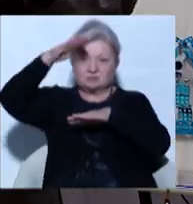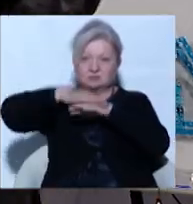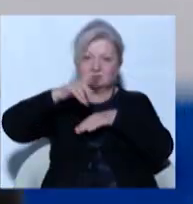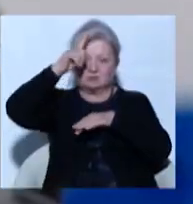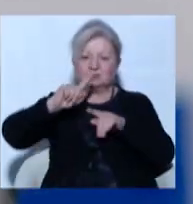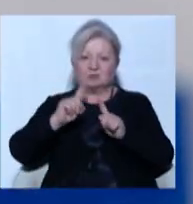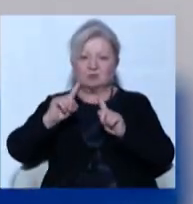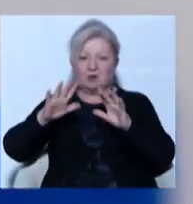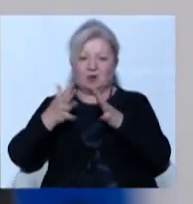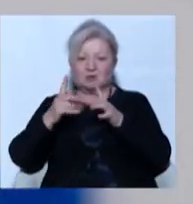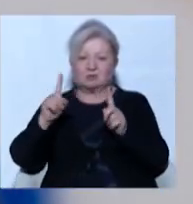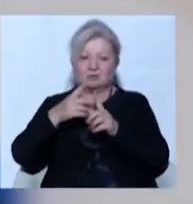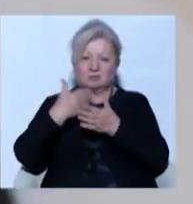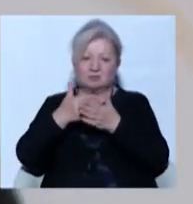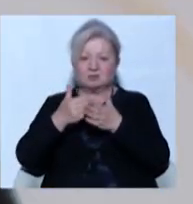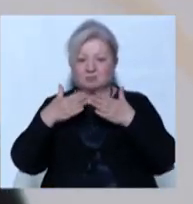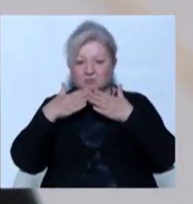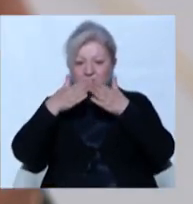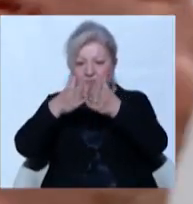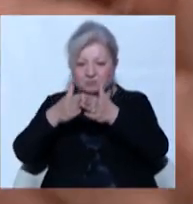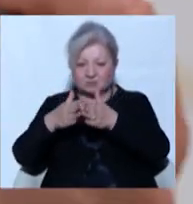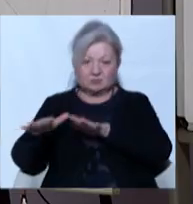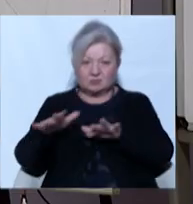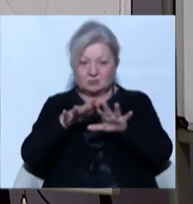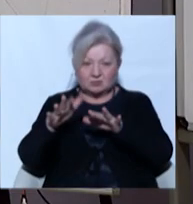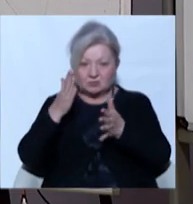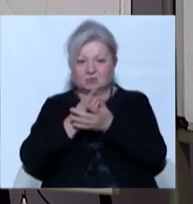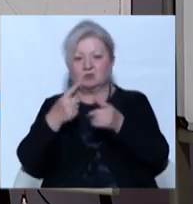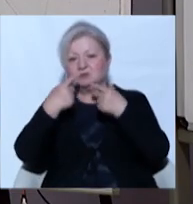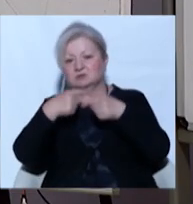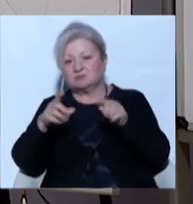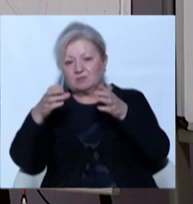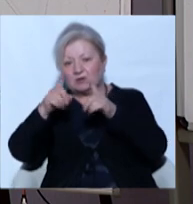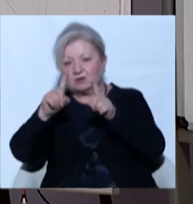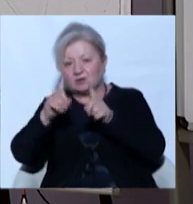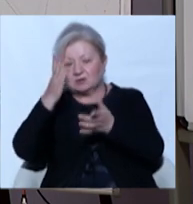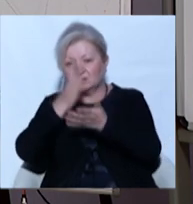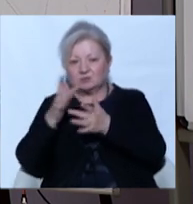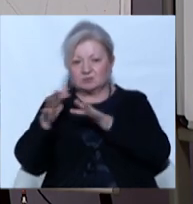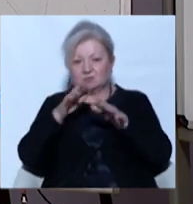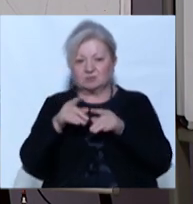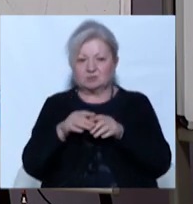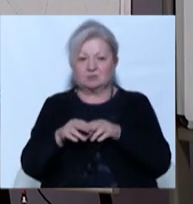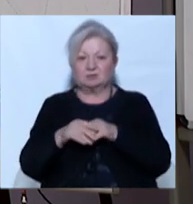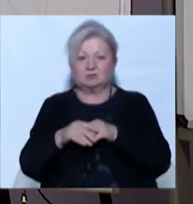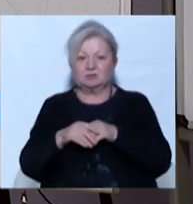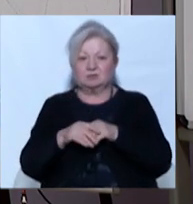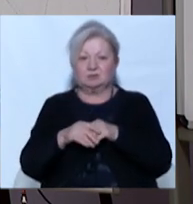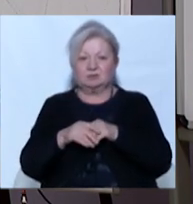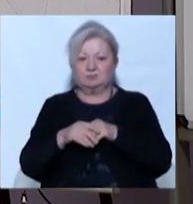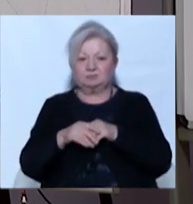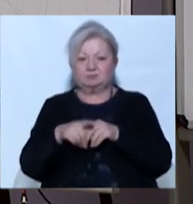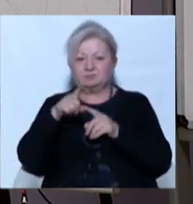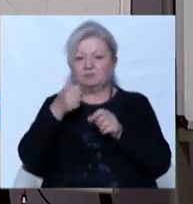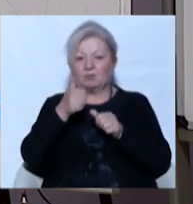ნავში და შესაძლებელია დავინახოთ ზღვის ზედაპირზე რა ხდება, მაგალითად გემი მოძრაობს თუ რაიმე სხვა